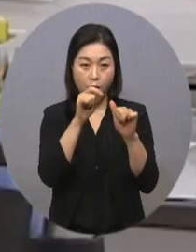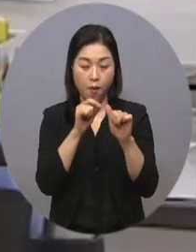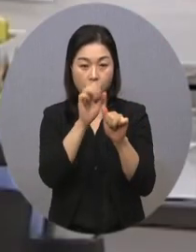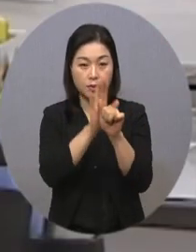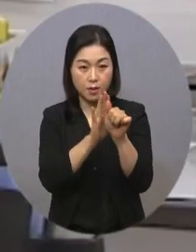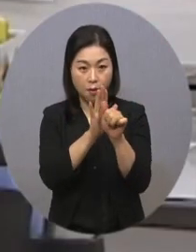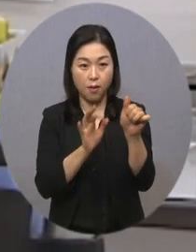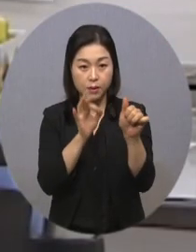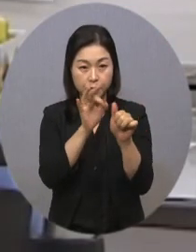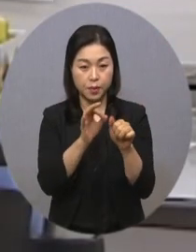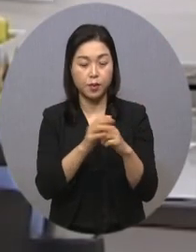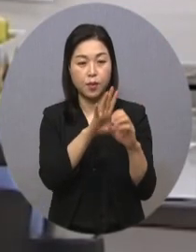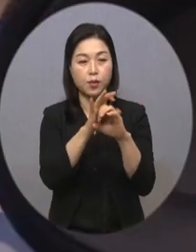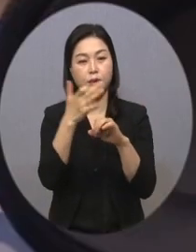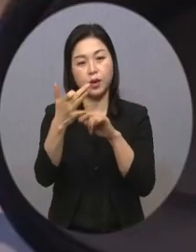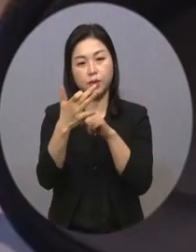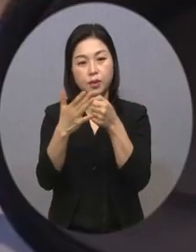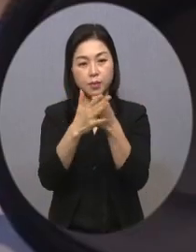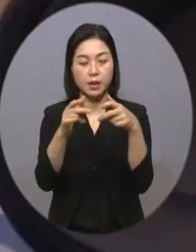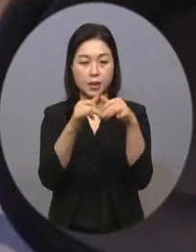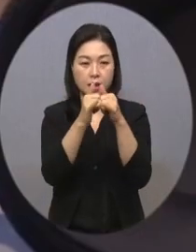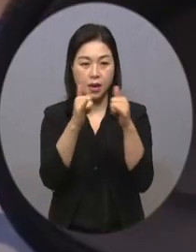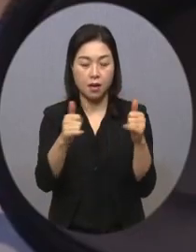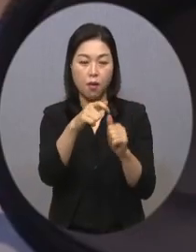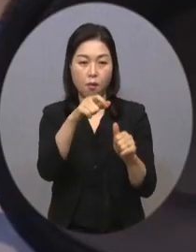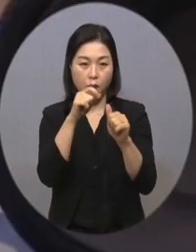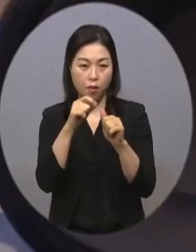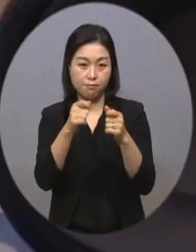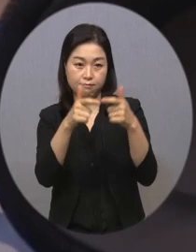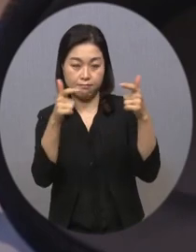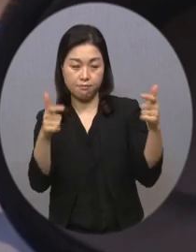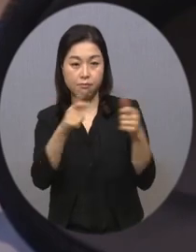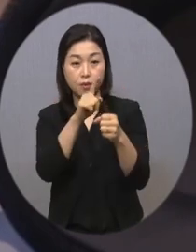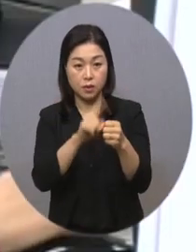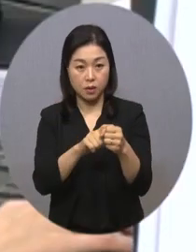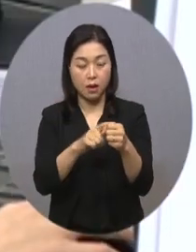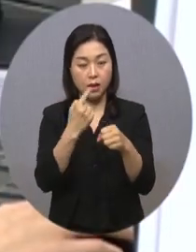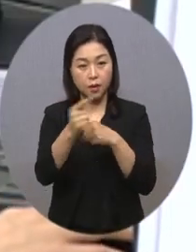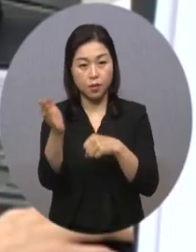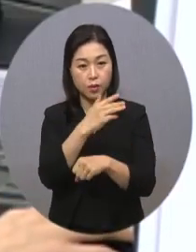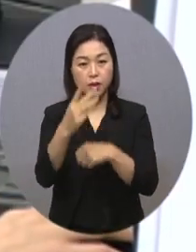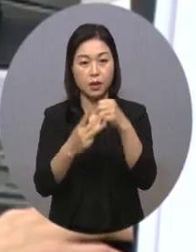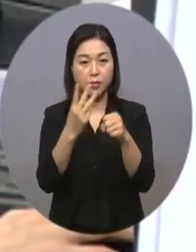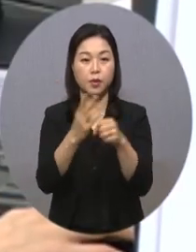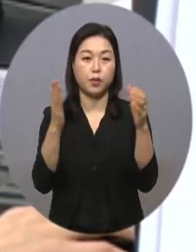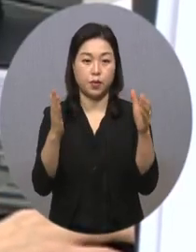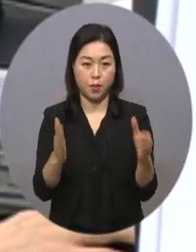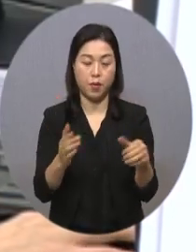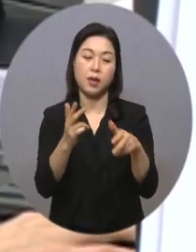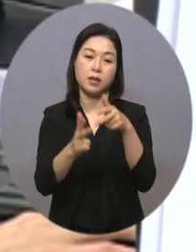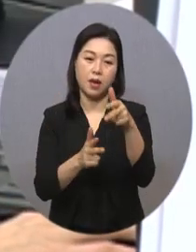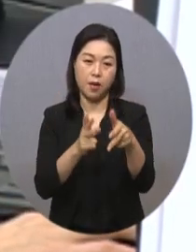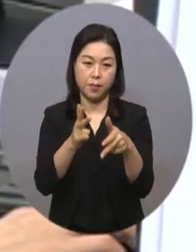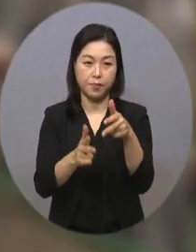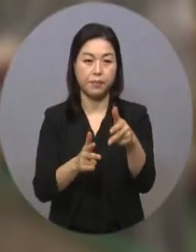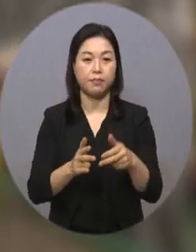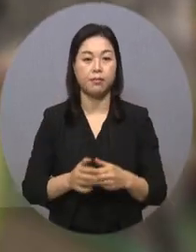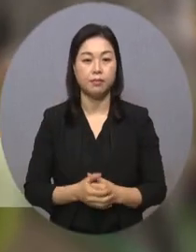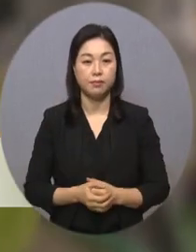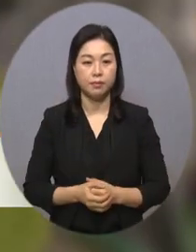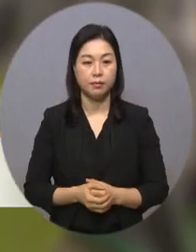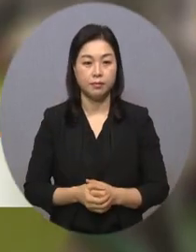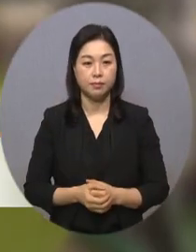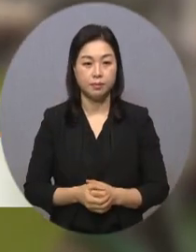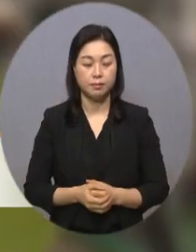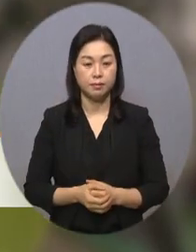코로나19로 어려워진 장애인 고용 여건을 개선하기 위해 내년부터 3년간 한시적으로 추진하는 사업입니다.